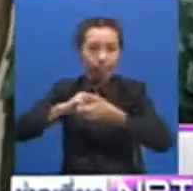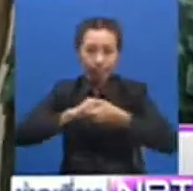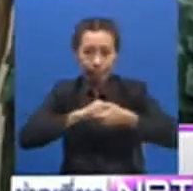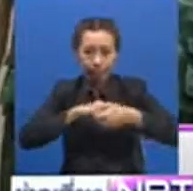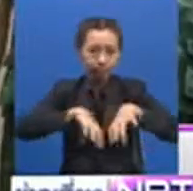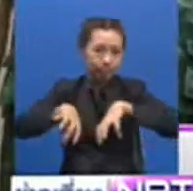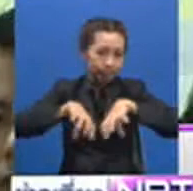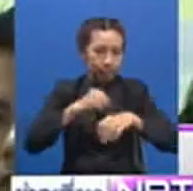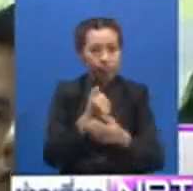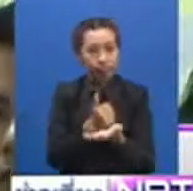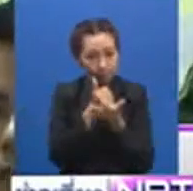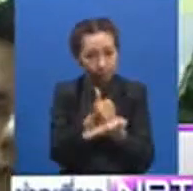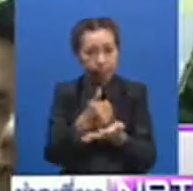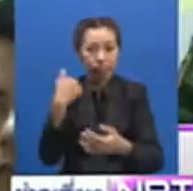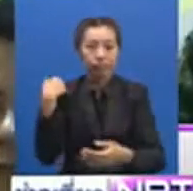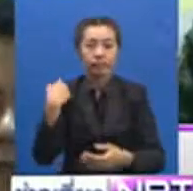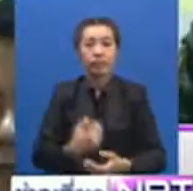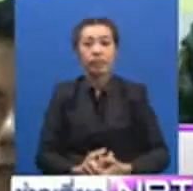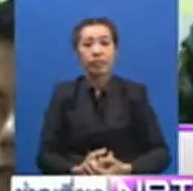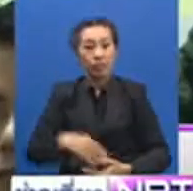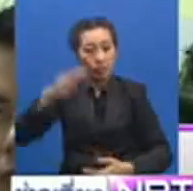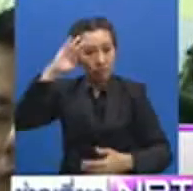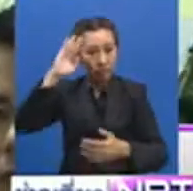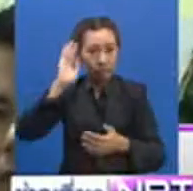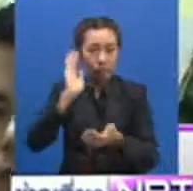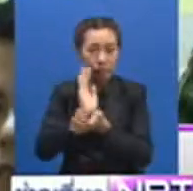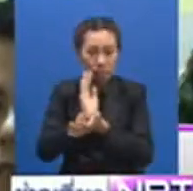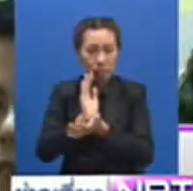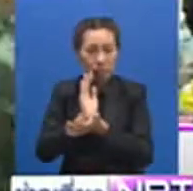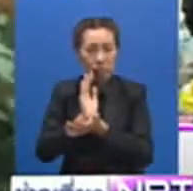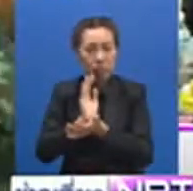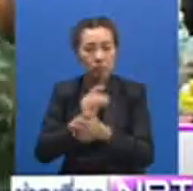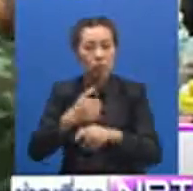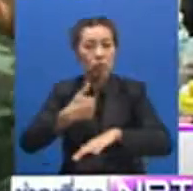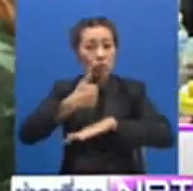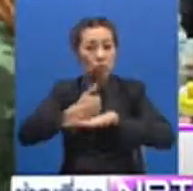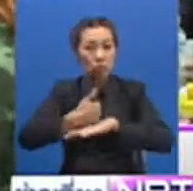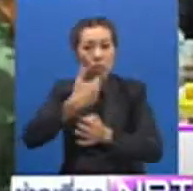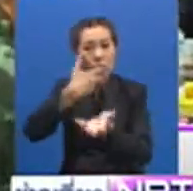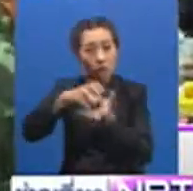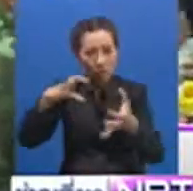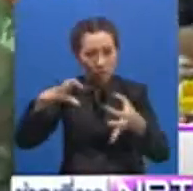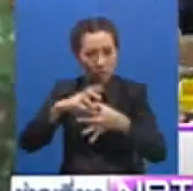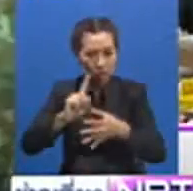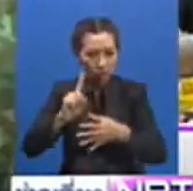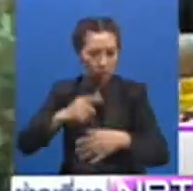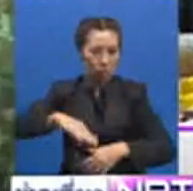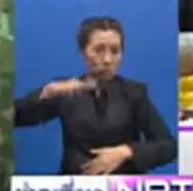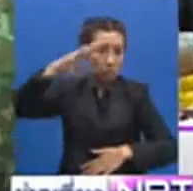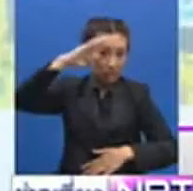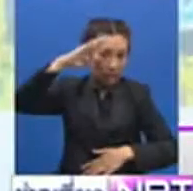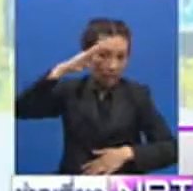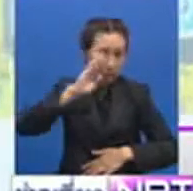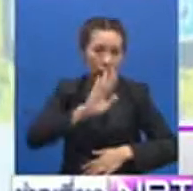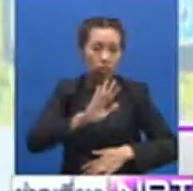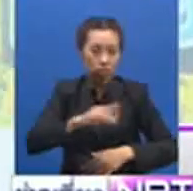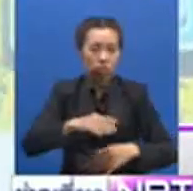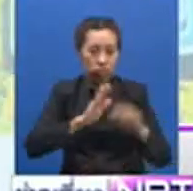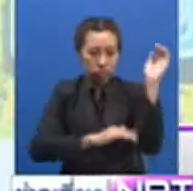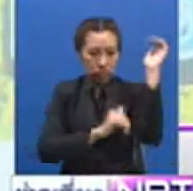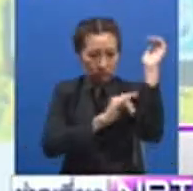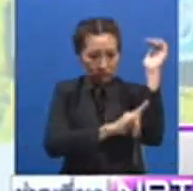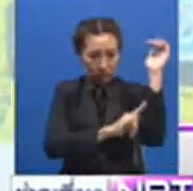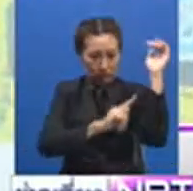พลตรีเกษมขนพรผู้บังคับหน่วยเฉพาะกิจยะลากล่าวว่าการปฏิบัติงานของหน่วยทหารได้เตรียมประเมิน